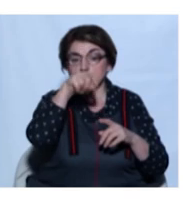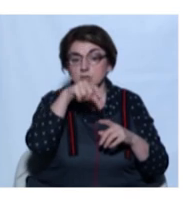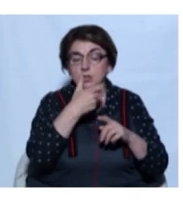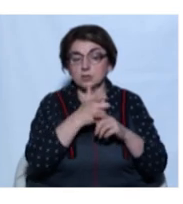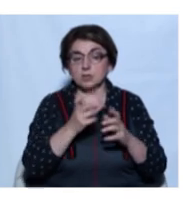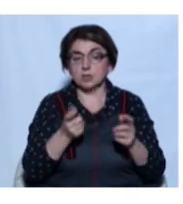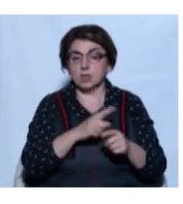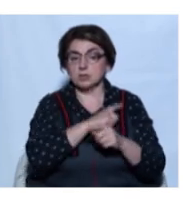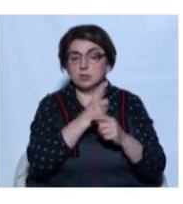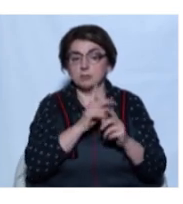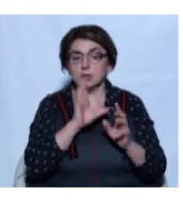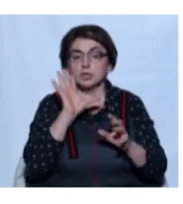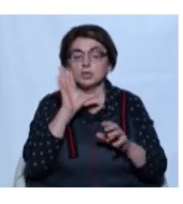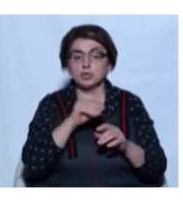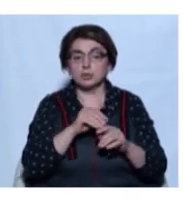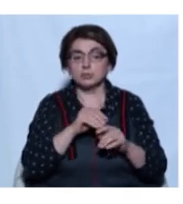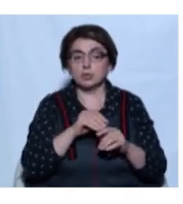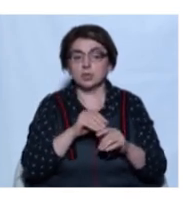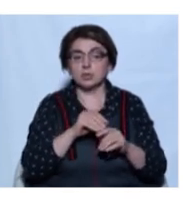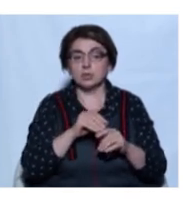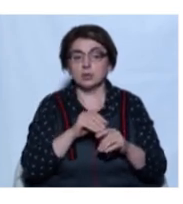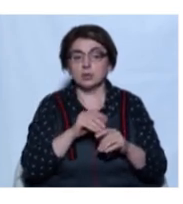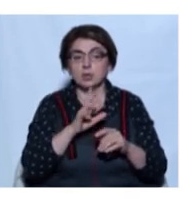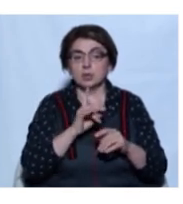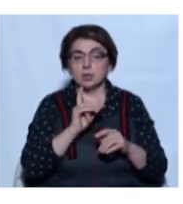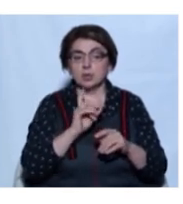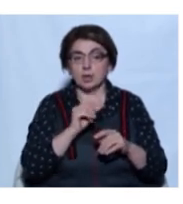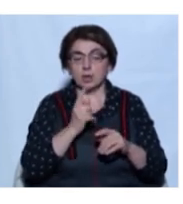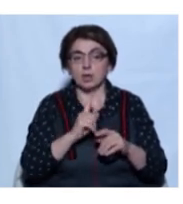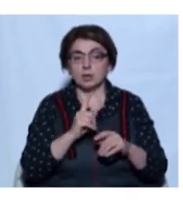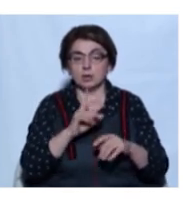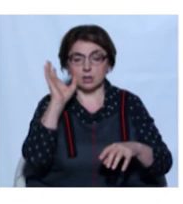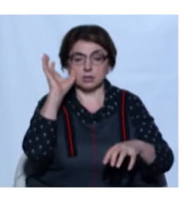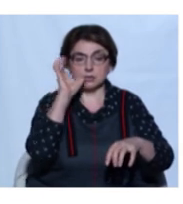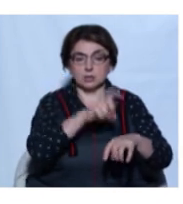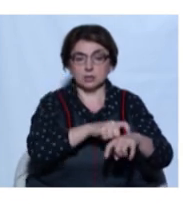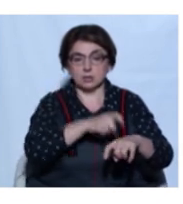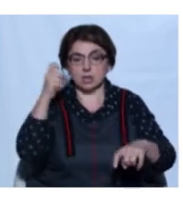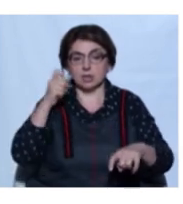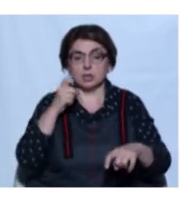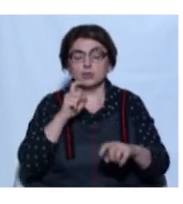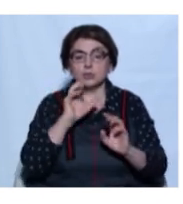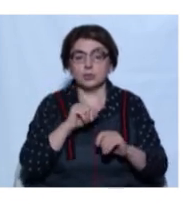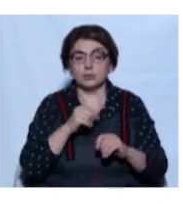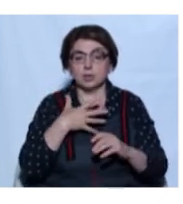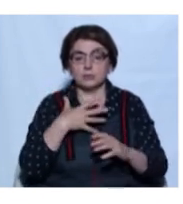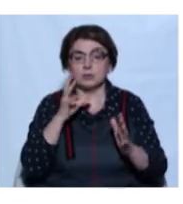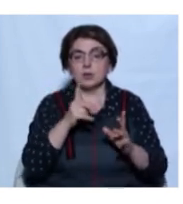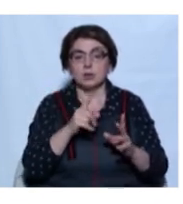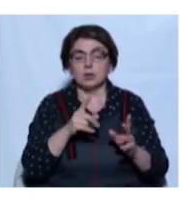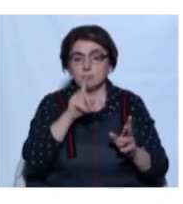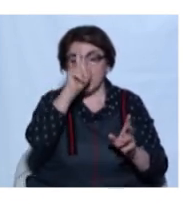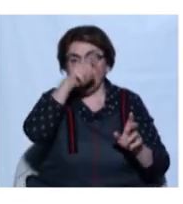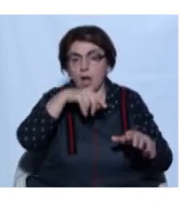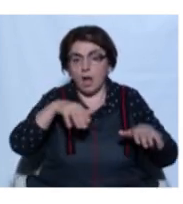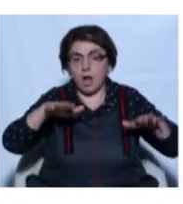რომ მათ შეუძლიათ მაგალითად, აი, დავუშვათ რაღაც გაგლიჯონ კიდევაც თავისი მსხვერპლი, მაგალითად